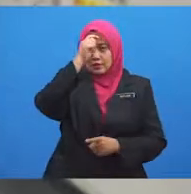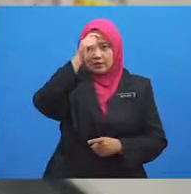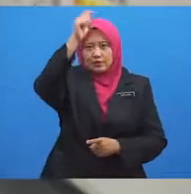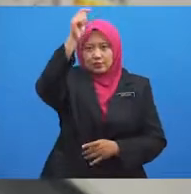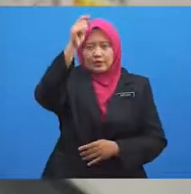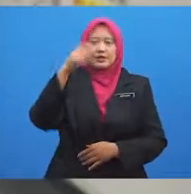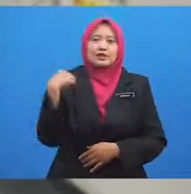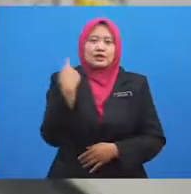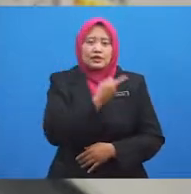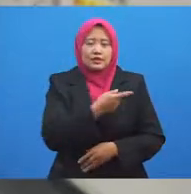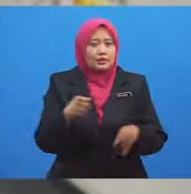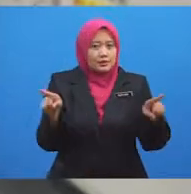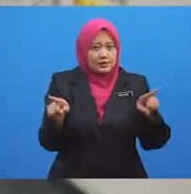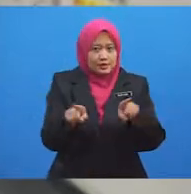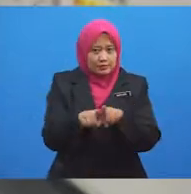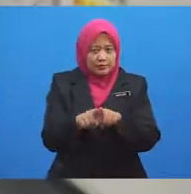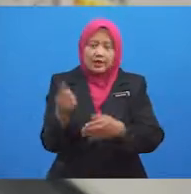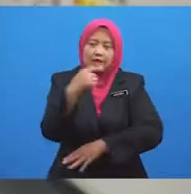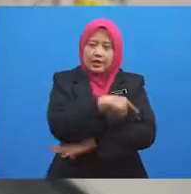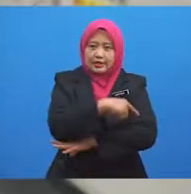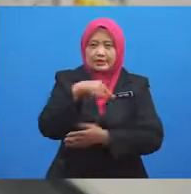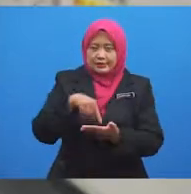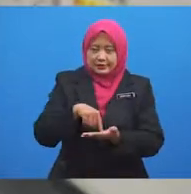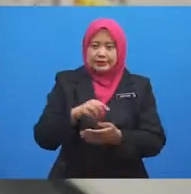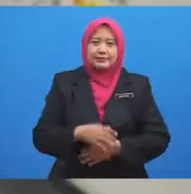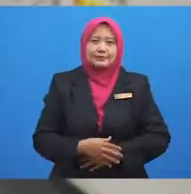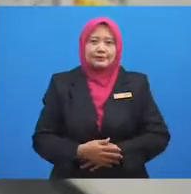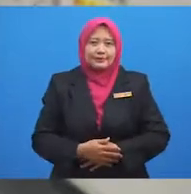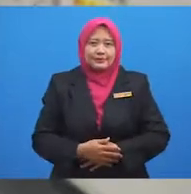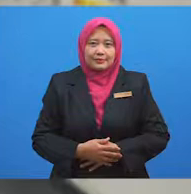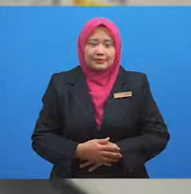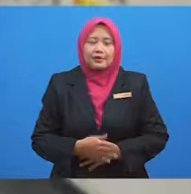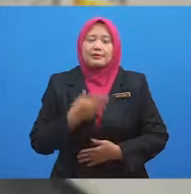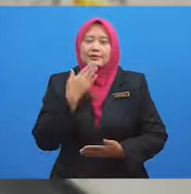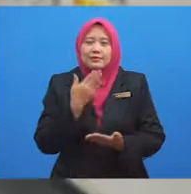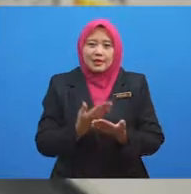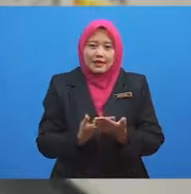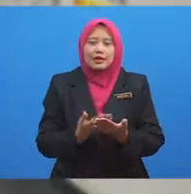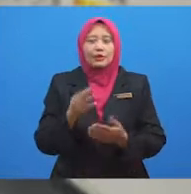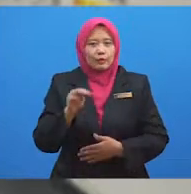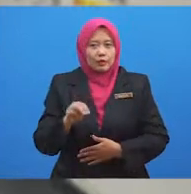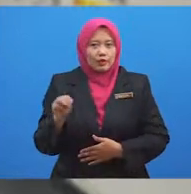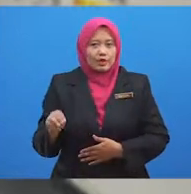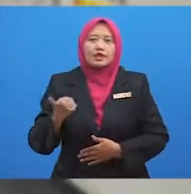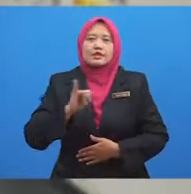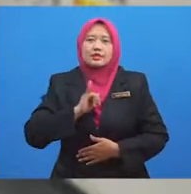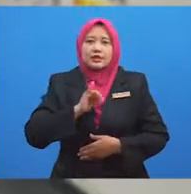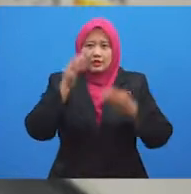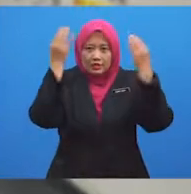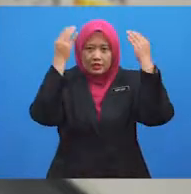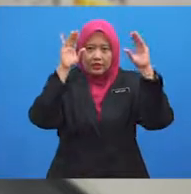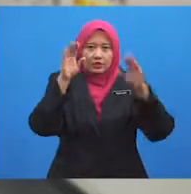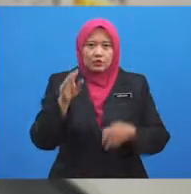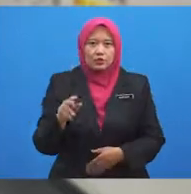bersama dalam sesi pembelajaran hari ini. Baiklah murid-murid, saya Cikgu